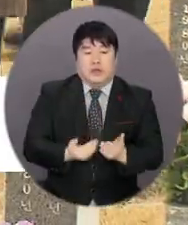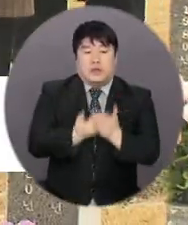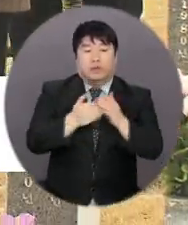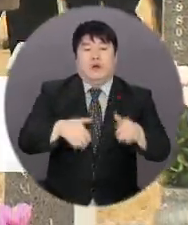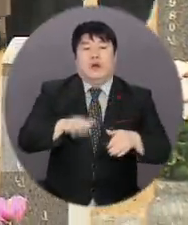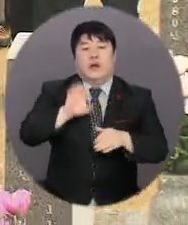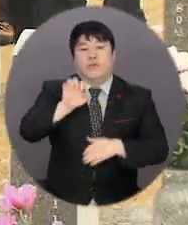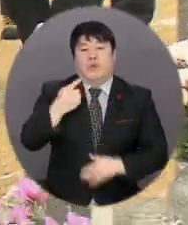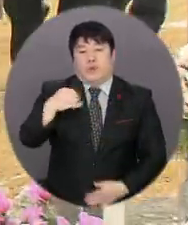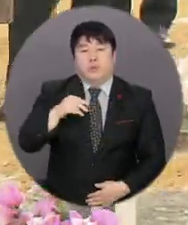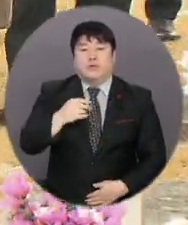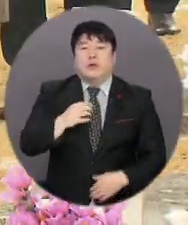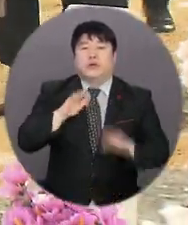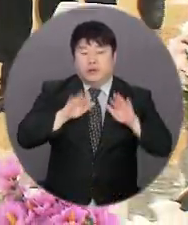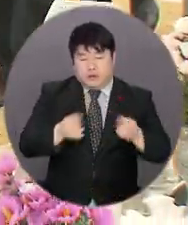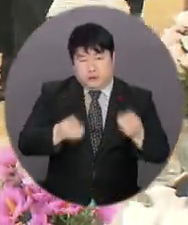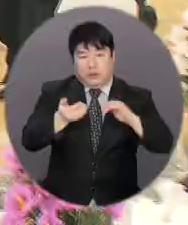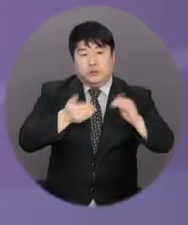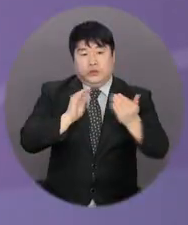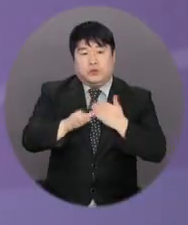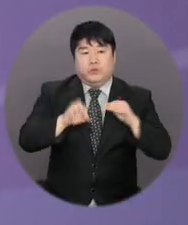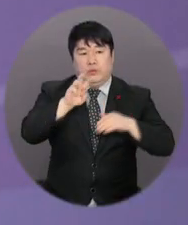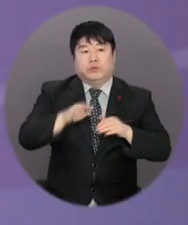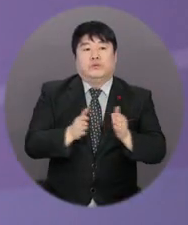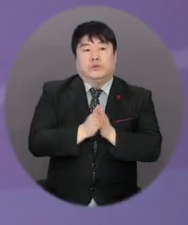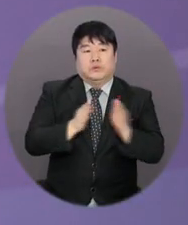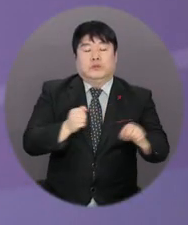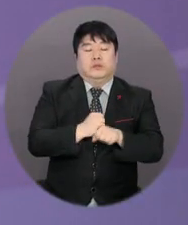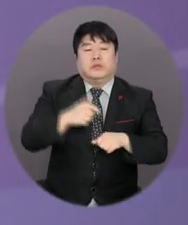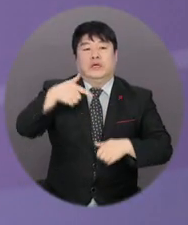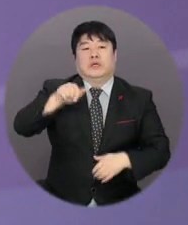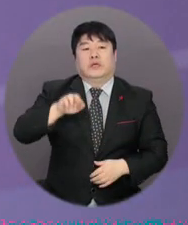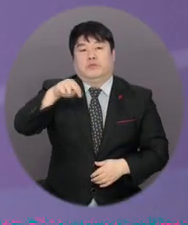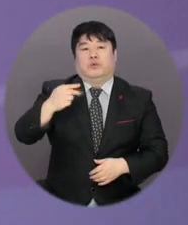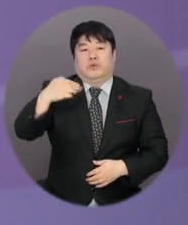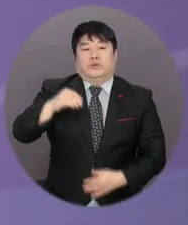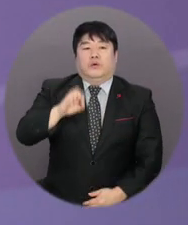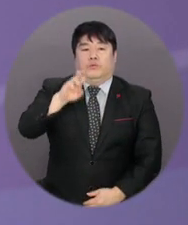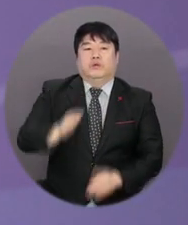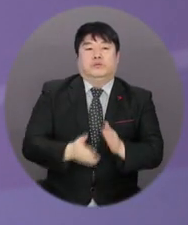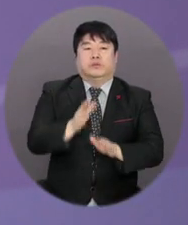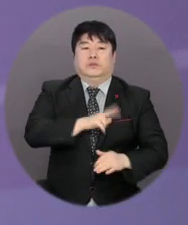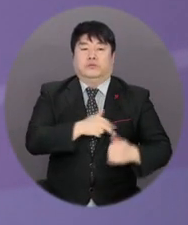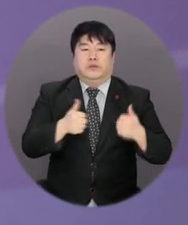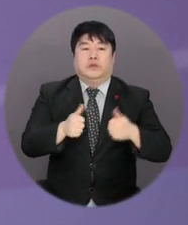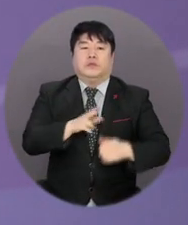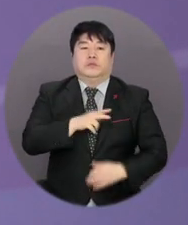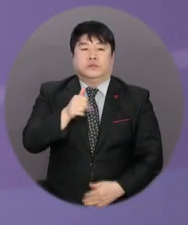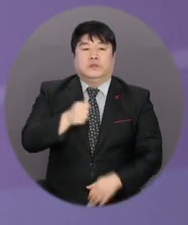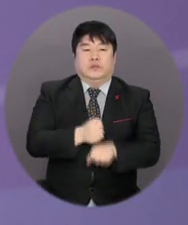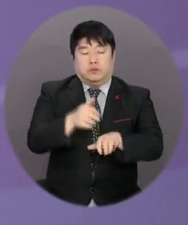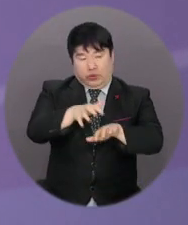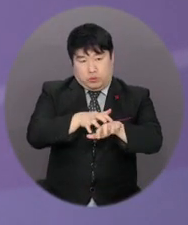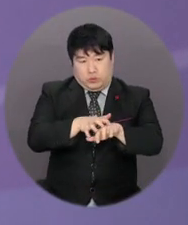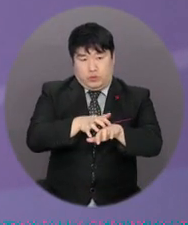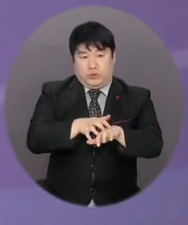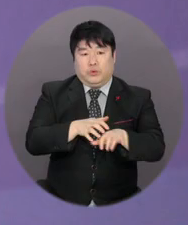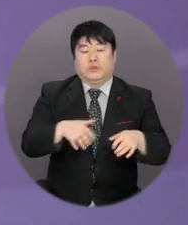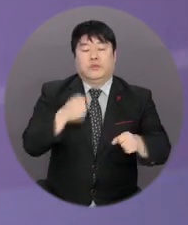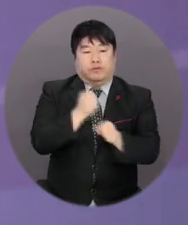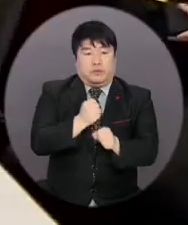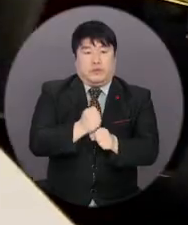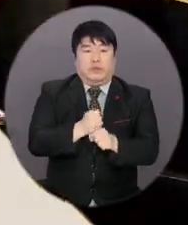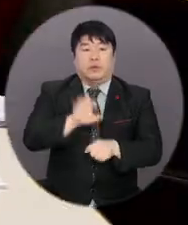전후해 광주에서 출범할 예정이다 김동찬 전 광교 시의회 의장이 조직 정비와 포럼 발쪽을 준비하고